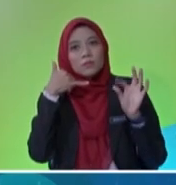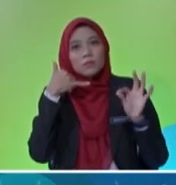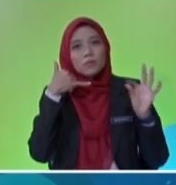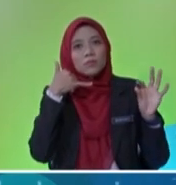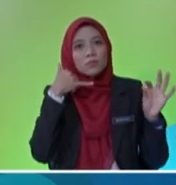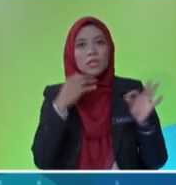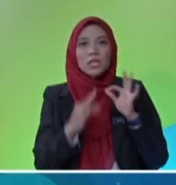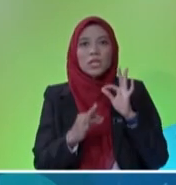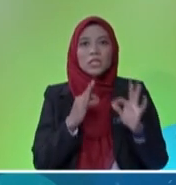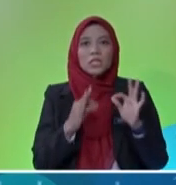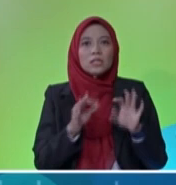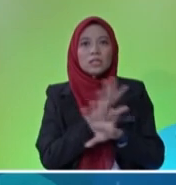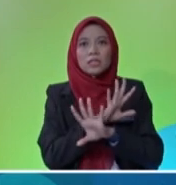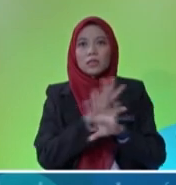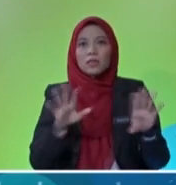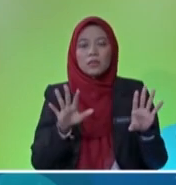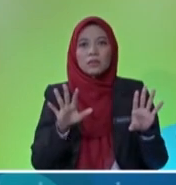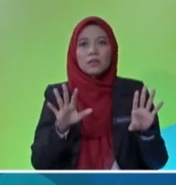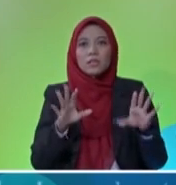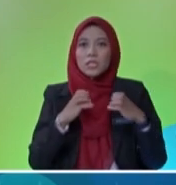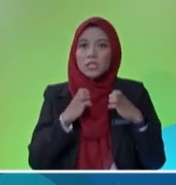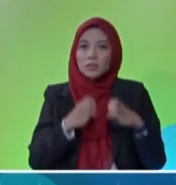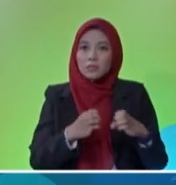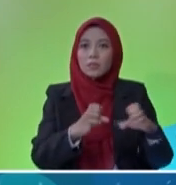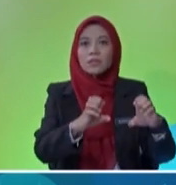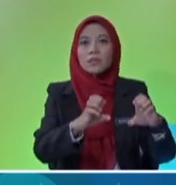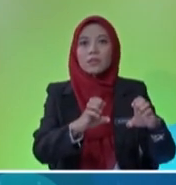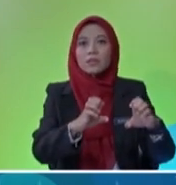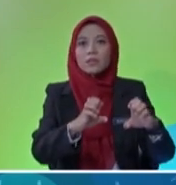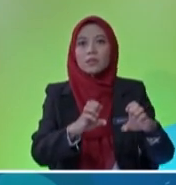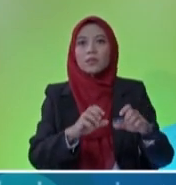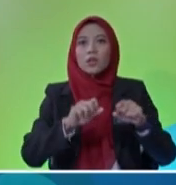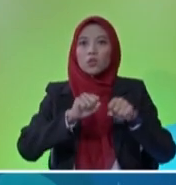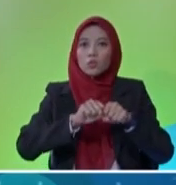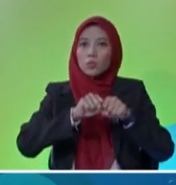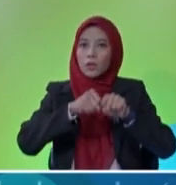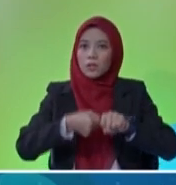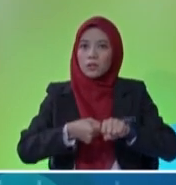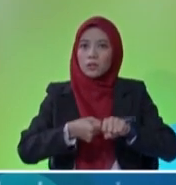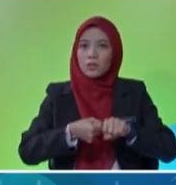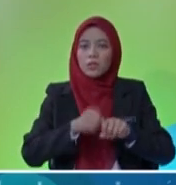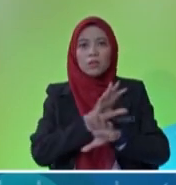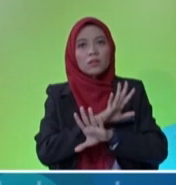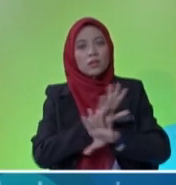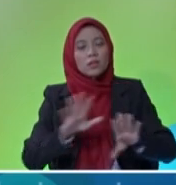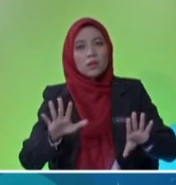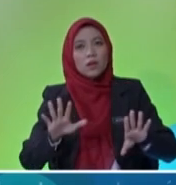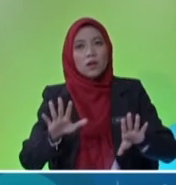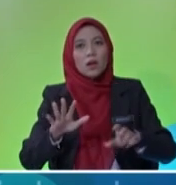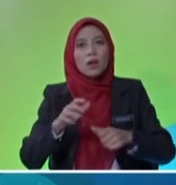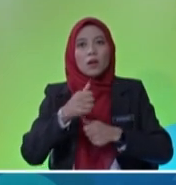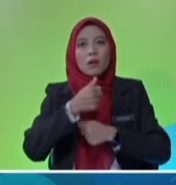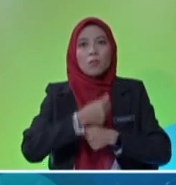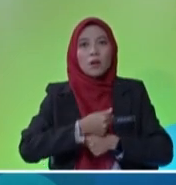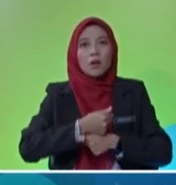jika jadi kematian kecemasan air agar tidak membahayakan nyawa orang